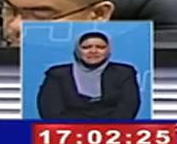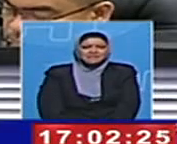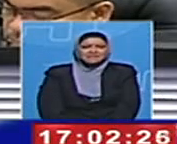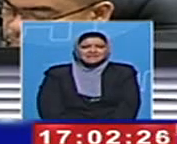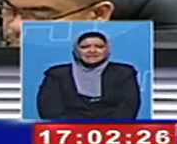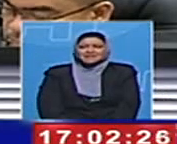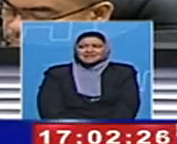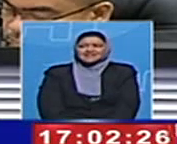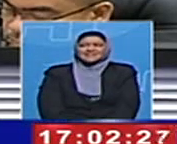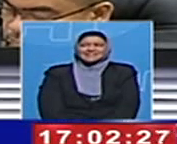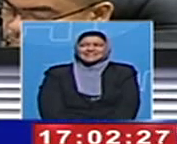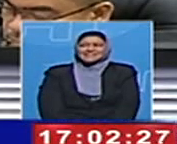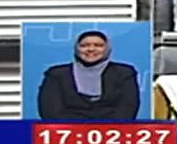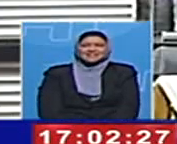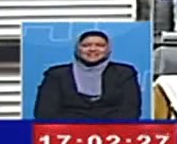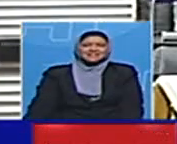kedua